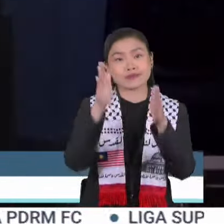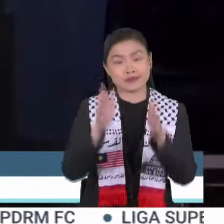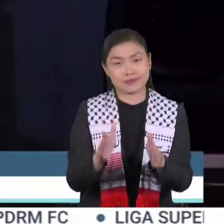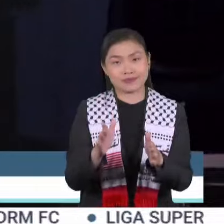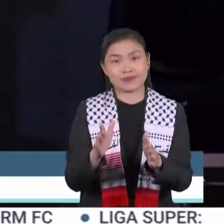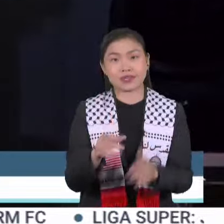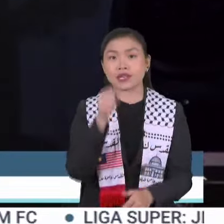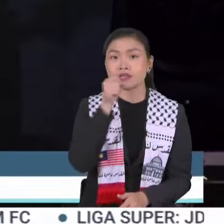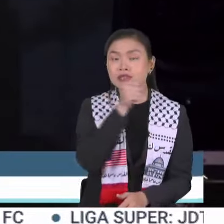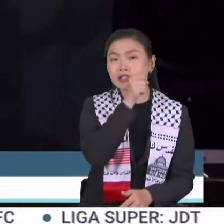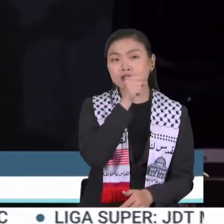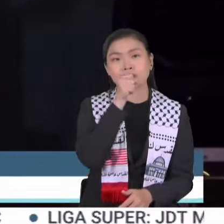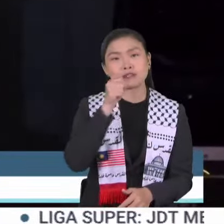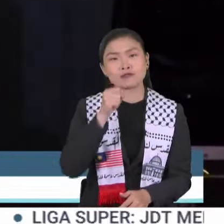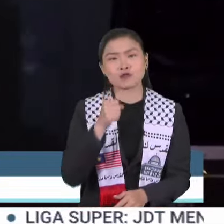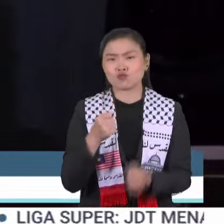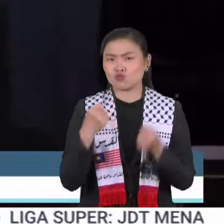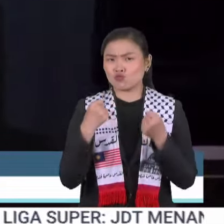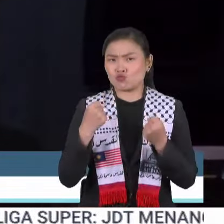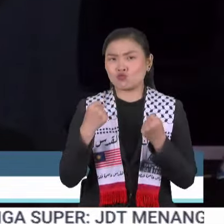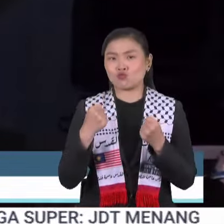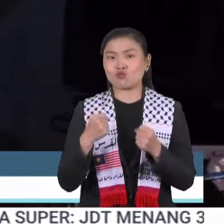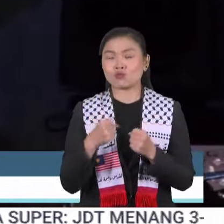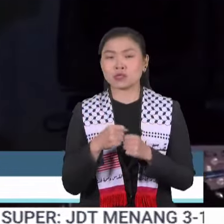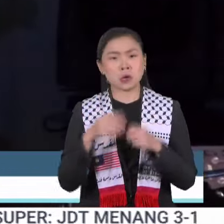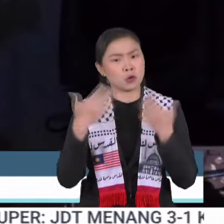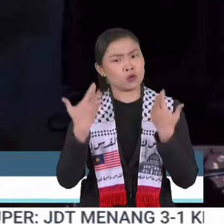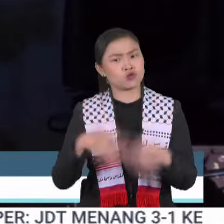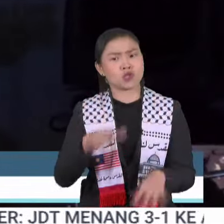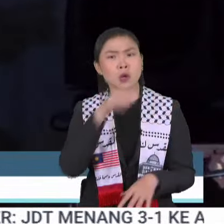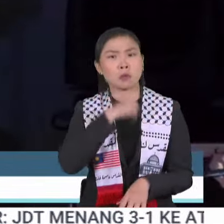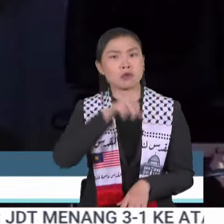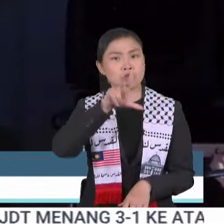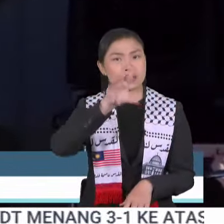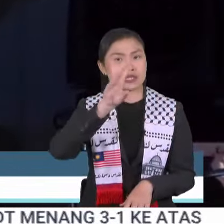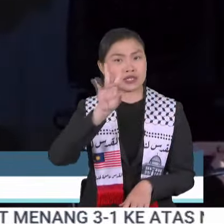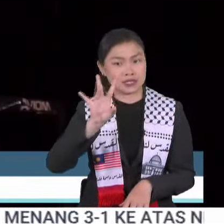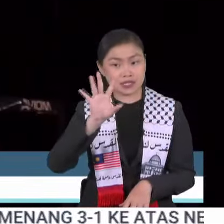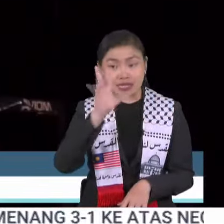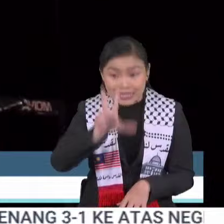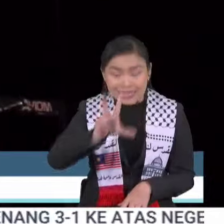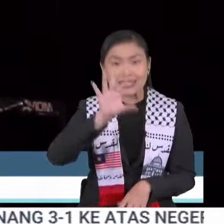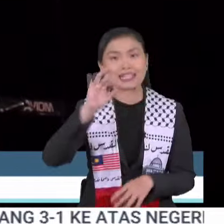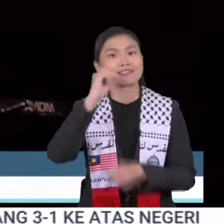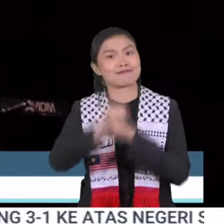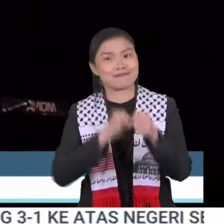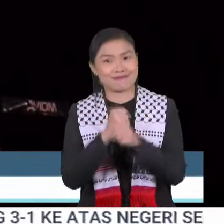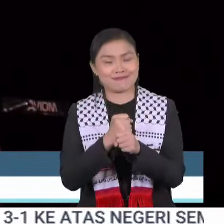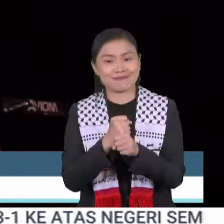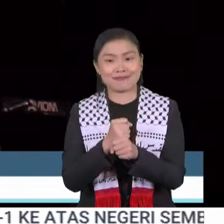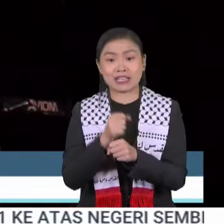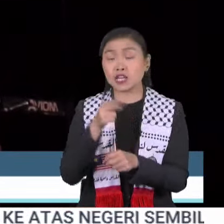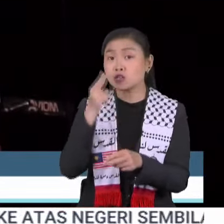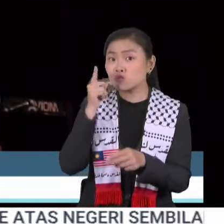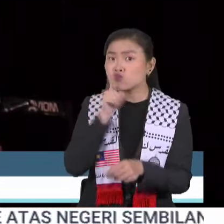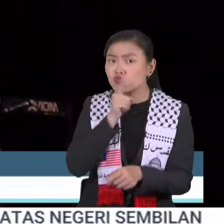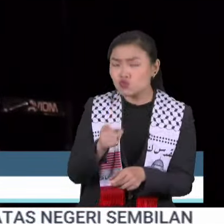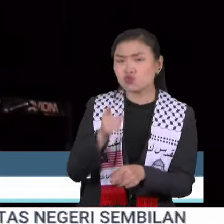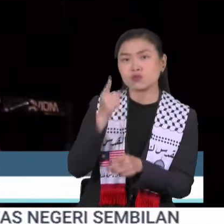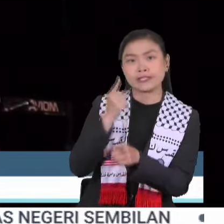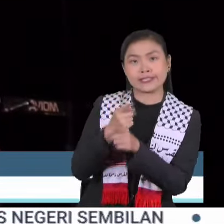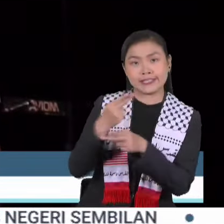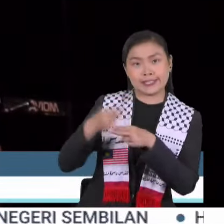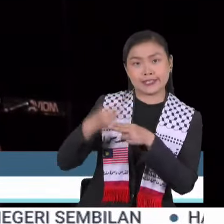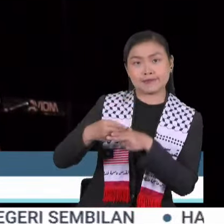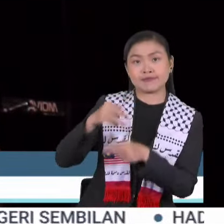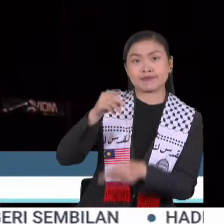memberikan persembahan vokal bertenaga meskipun sudah berusia 39 tahun. Pemilik nama sebenar Siti Nordiana